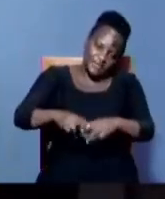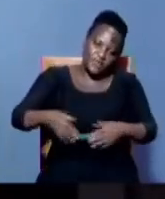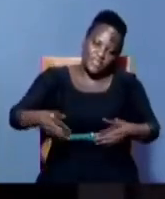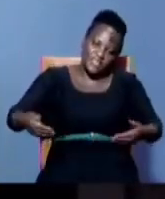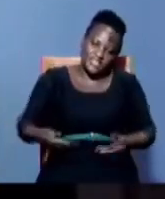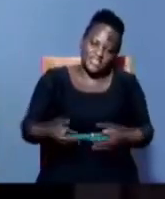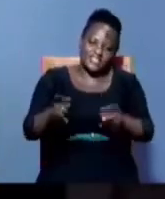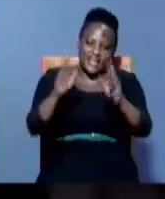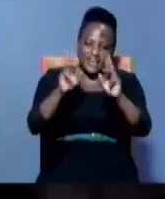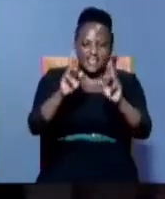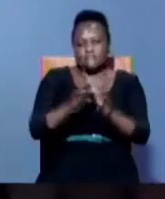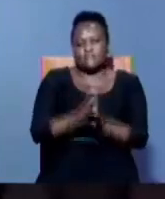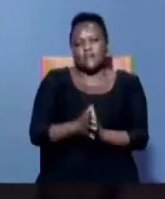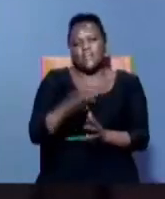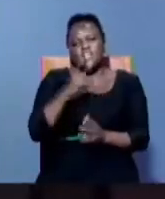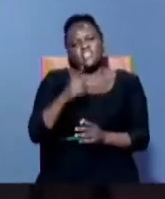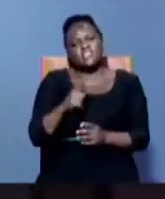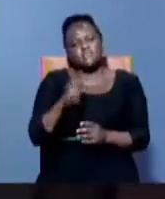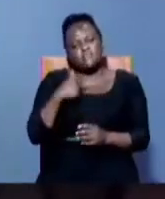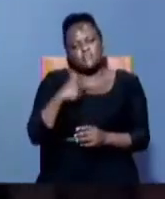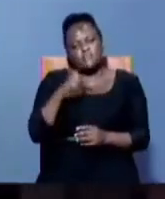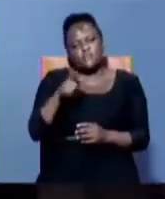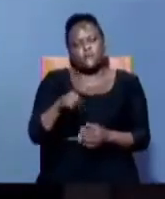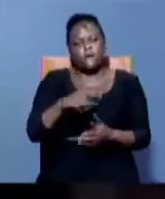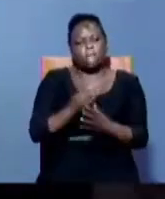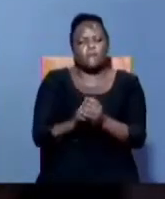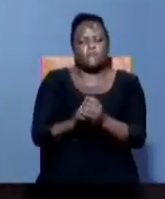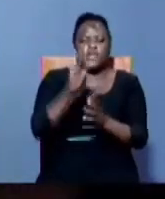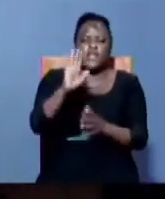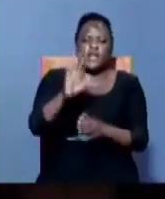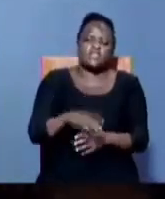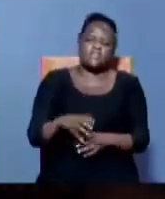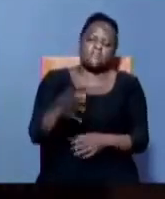hii, hujamjua Baba, unaniambia nimuonyeshe Baba?